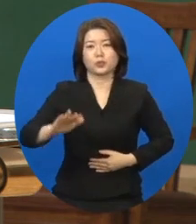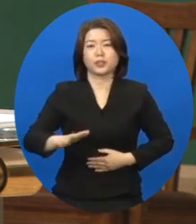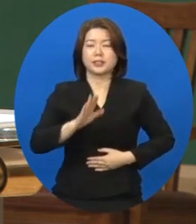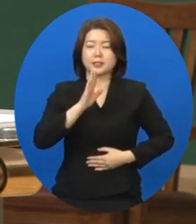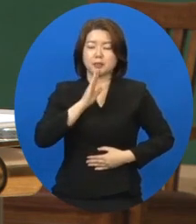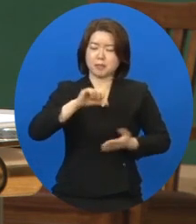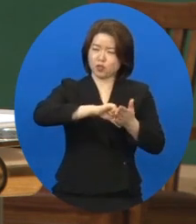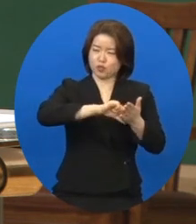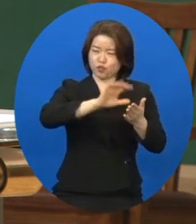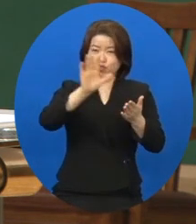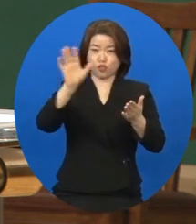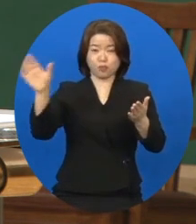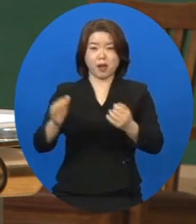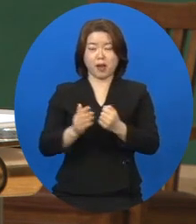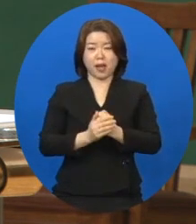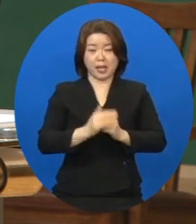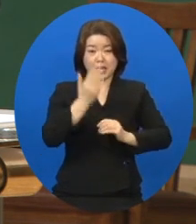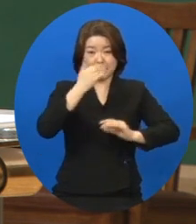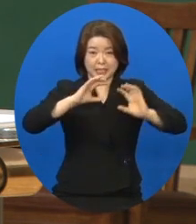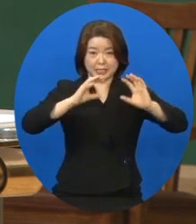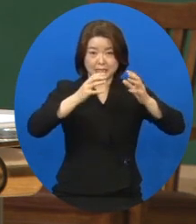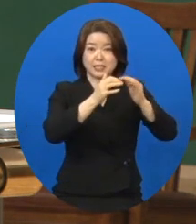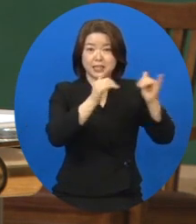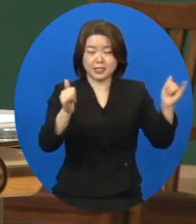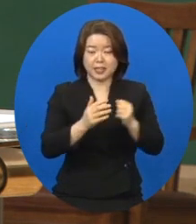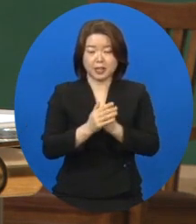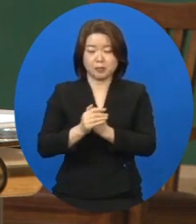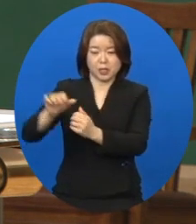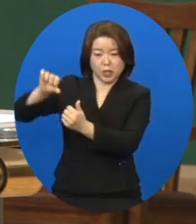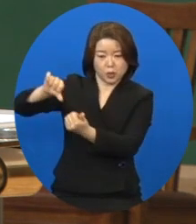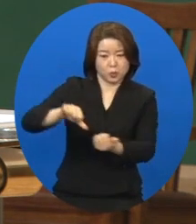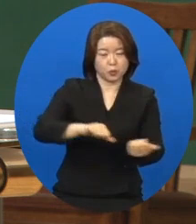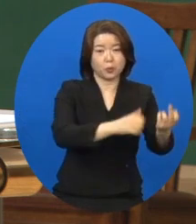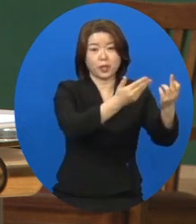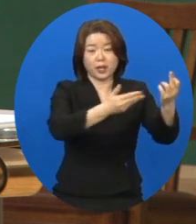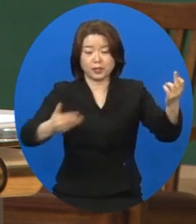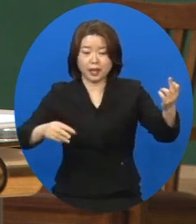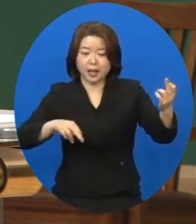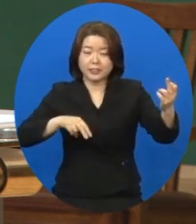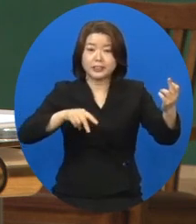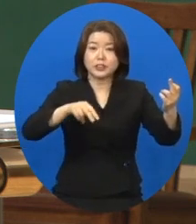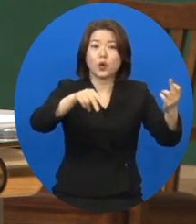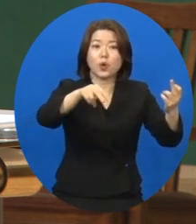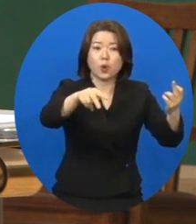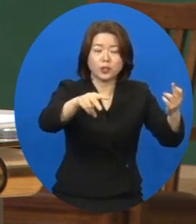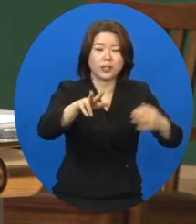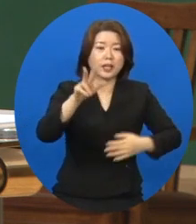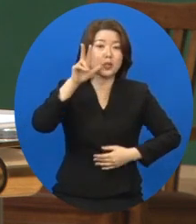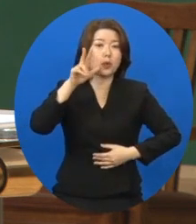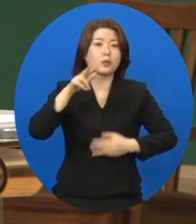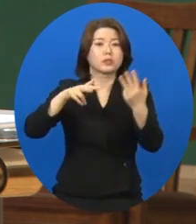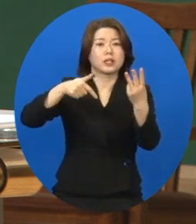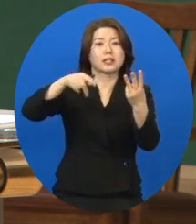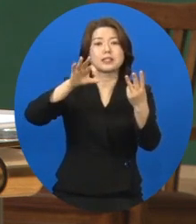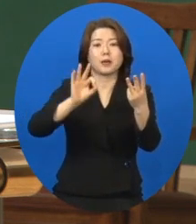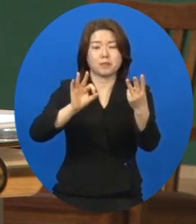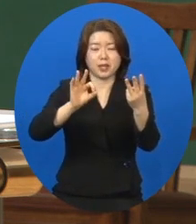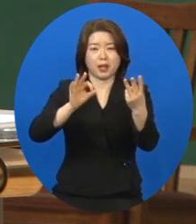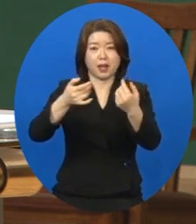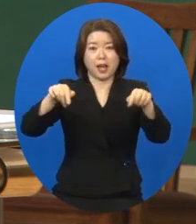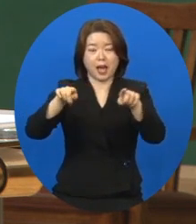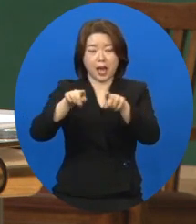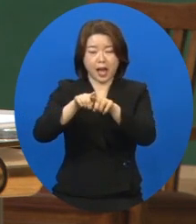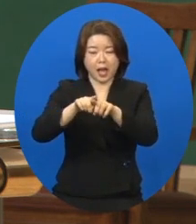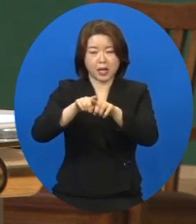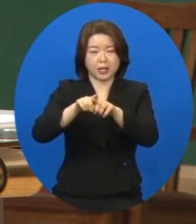유명한 이스라엘 백성이 요단강을 건너는 사건이 있는 요한 여호수아 3장을 함께 말씀을